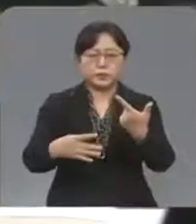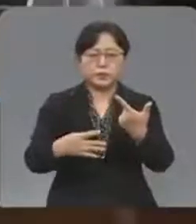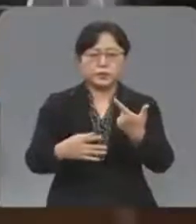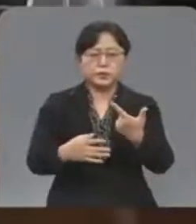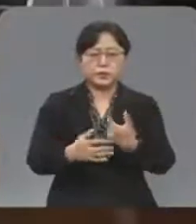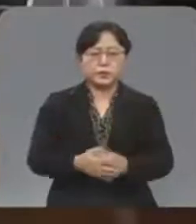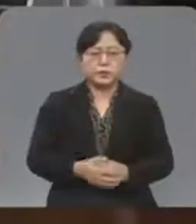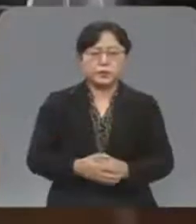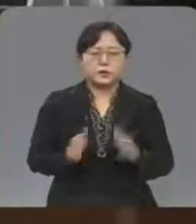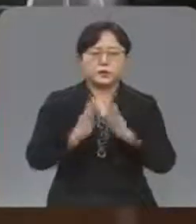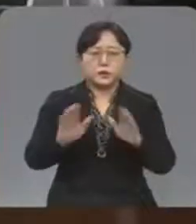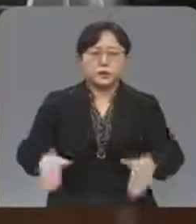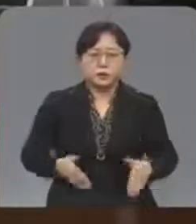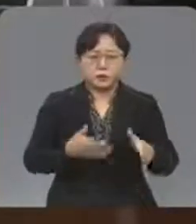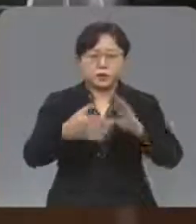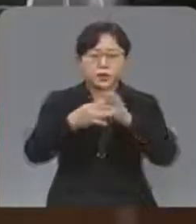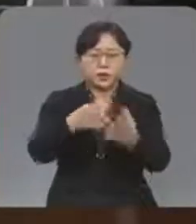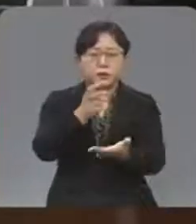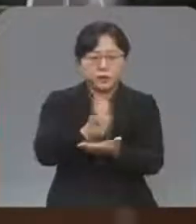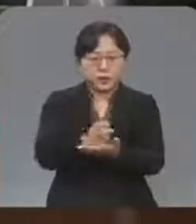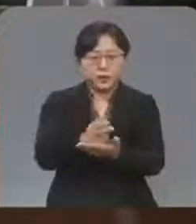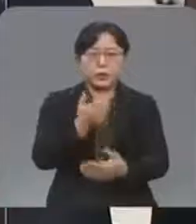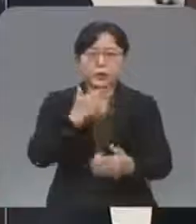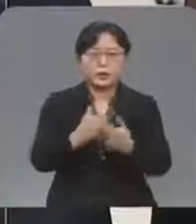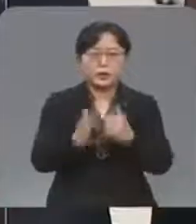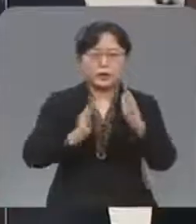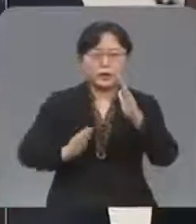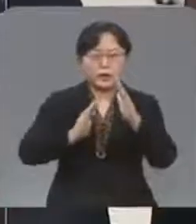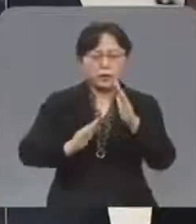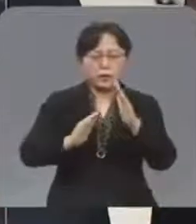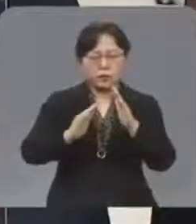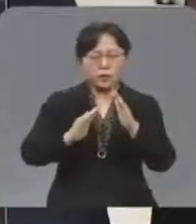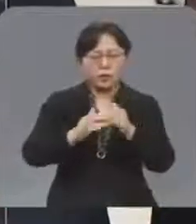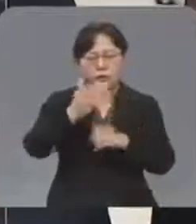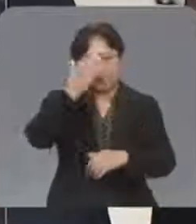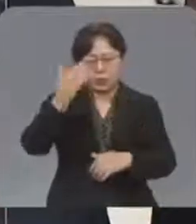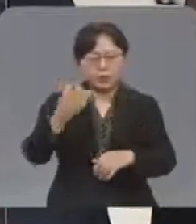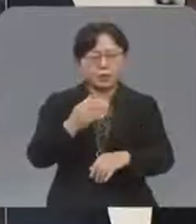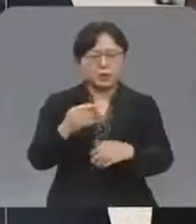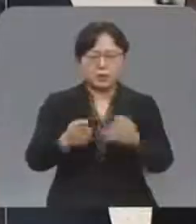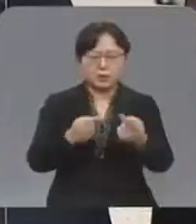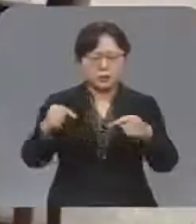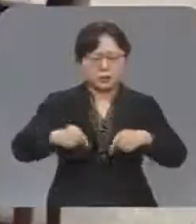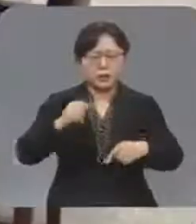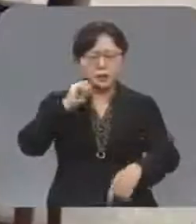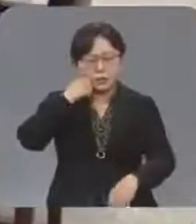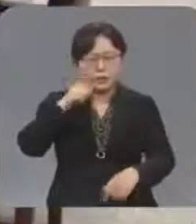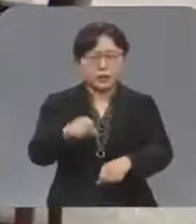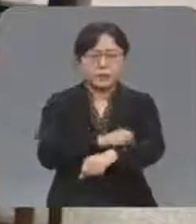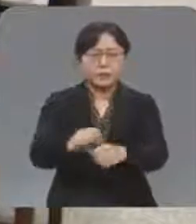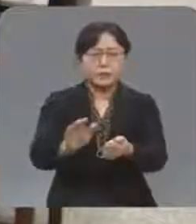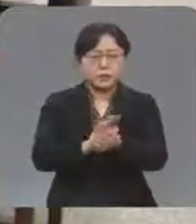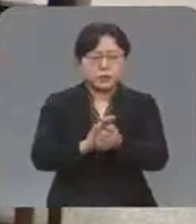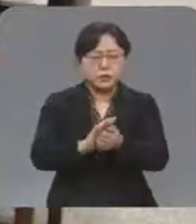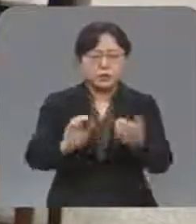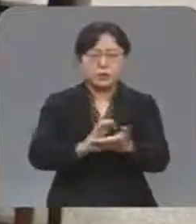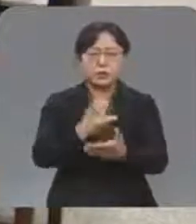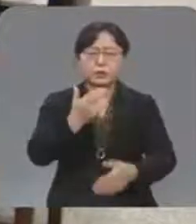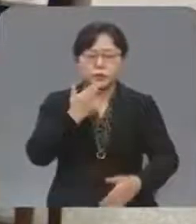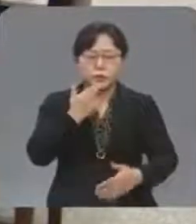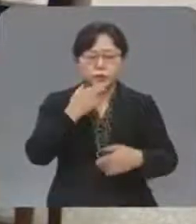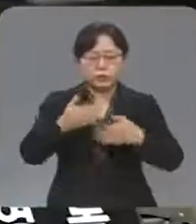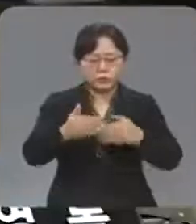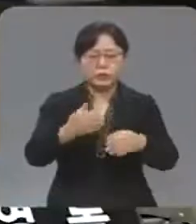되거든요. 전남도는 관련 제도가 없어 공공기여율로 협상하기는 어렵다며 특혜 시비가 없도록 추진하겠다고